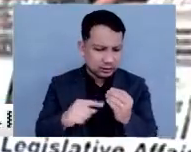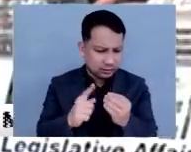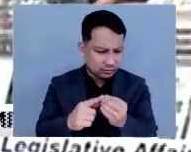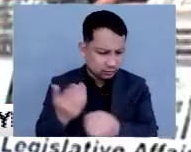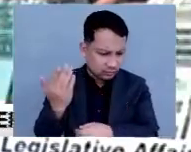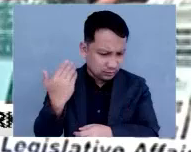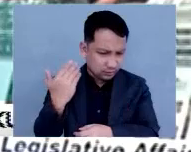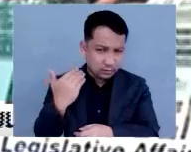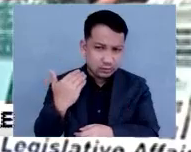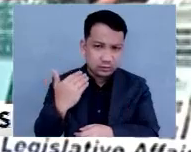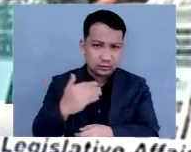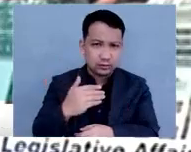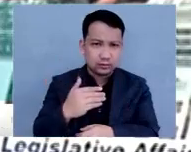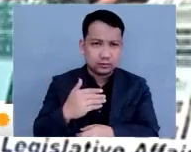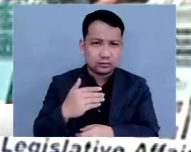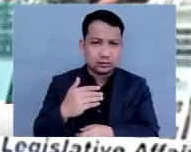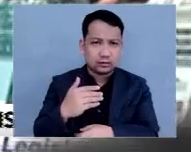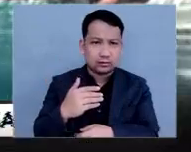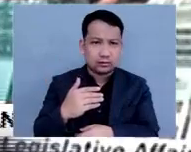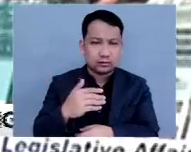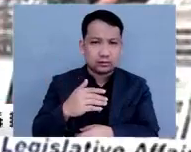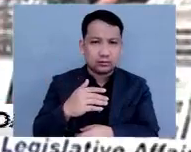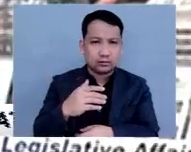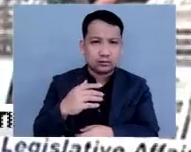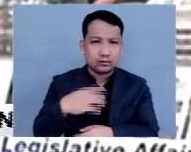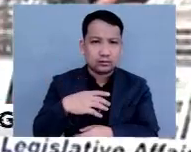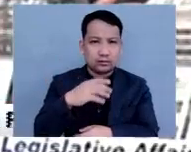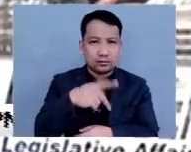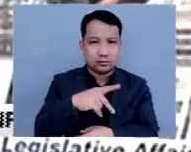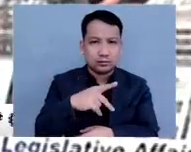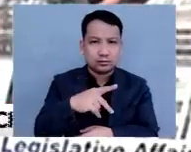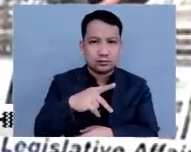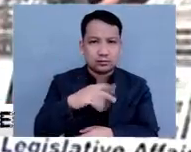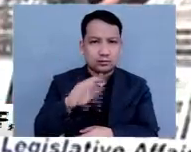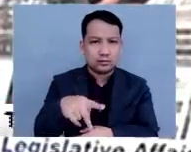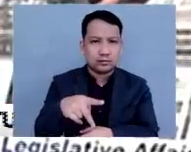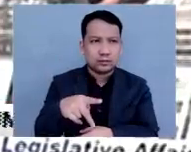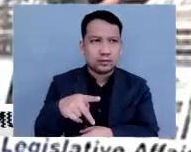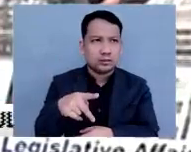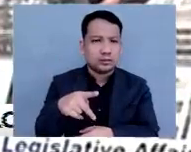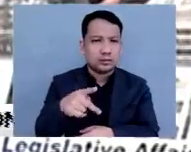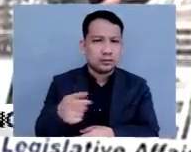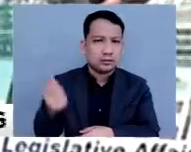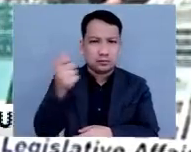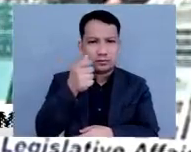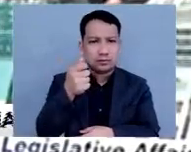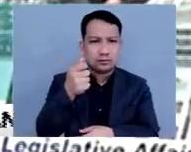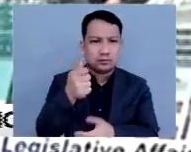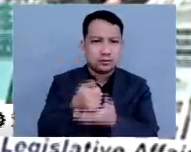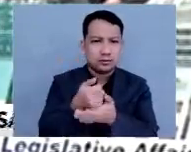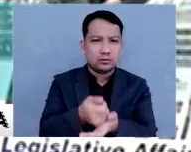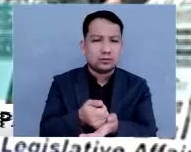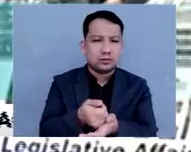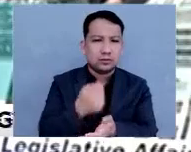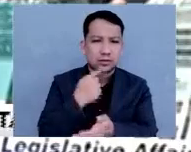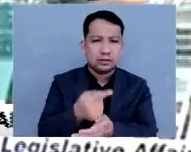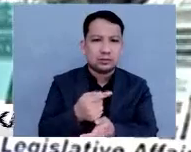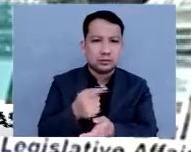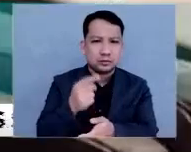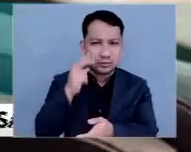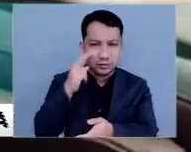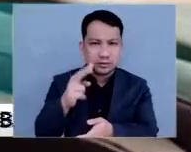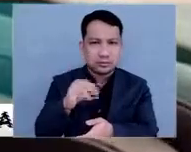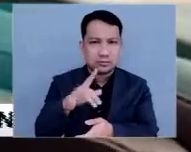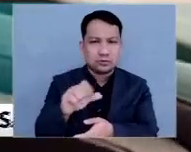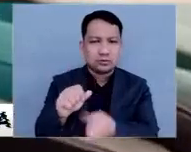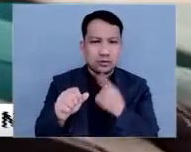Chief PNP Which one I don't know Ma'am but former Chief PNP daw Maam ayon kay vill Nueva regular